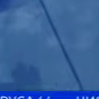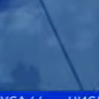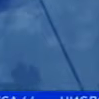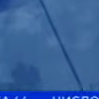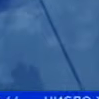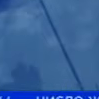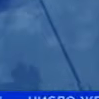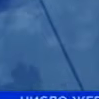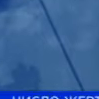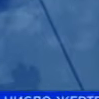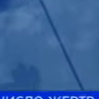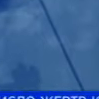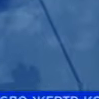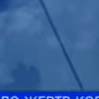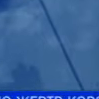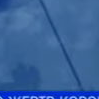криминальная хроника